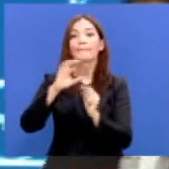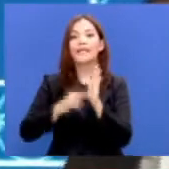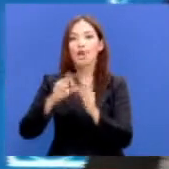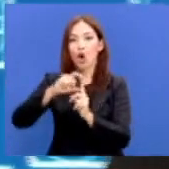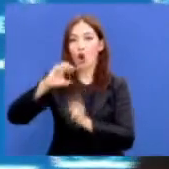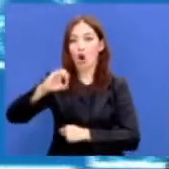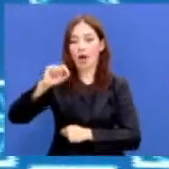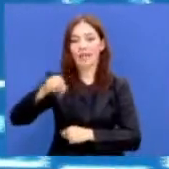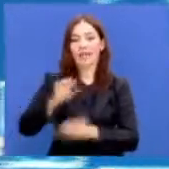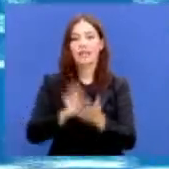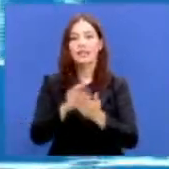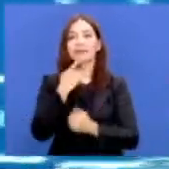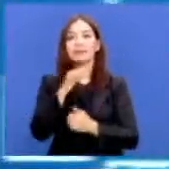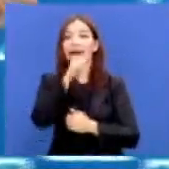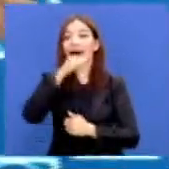perustrian